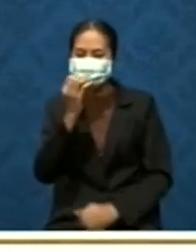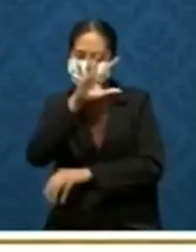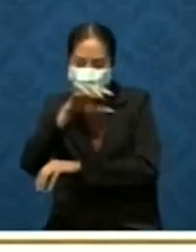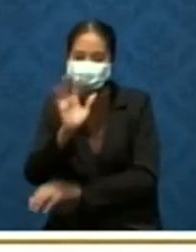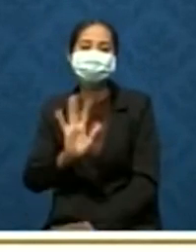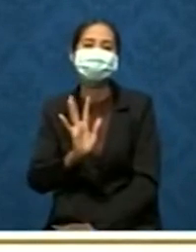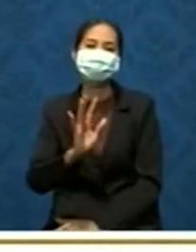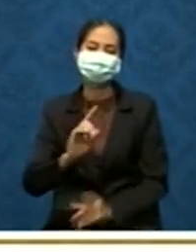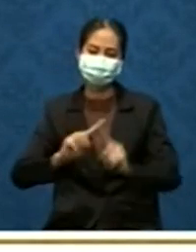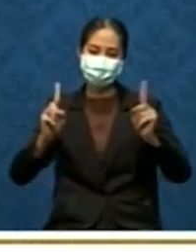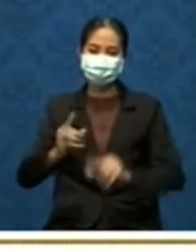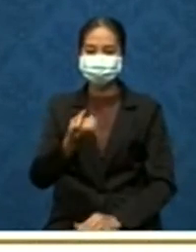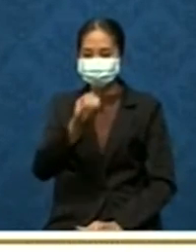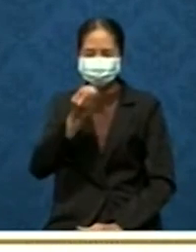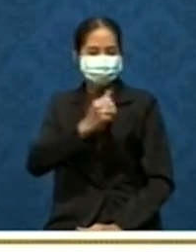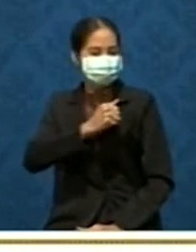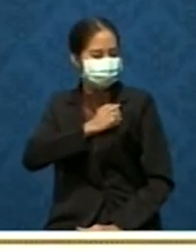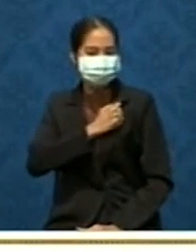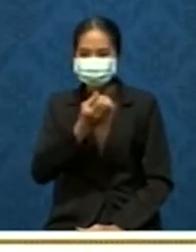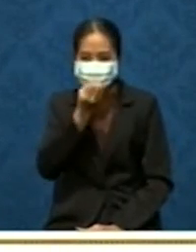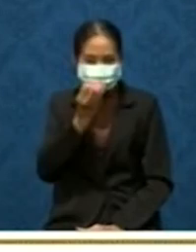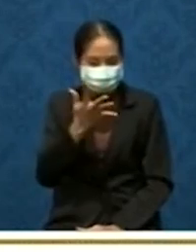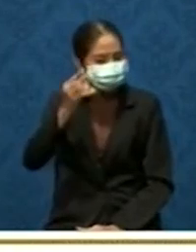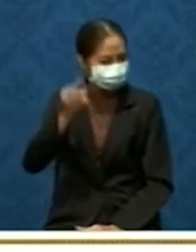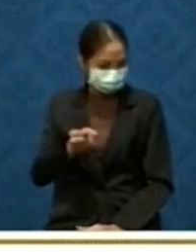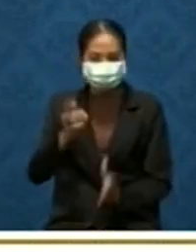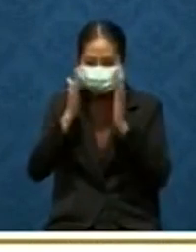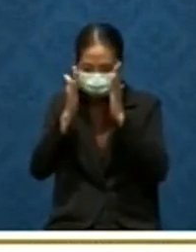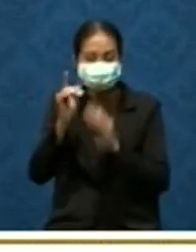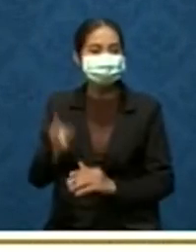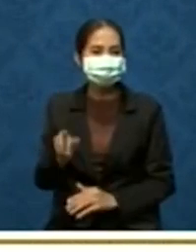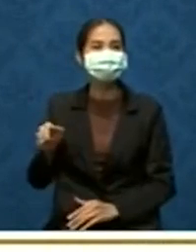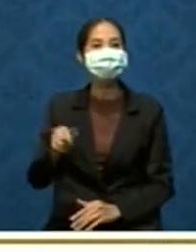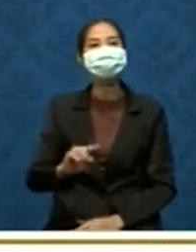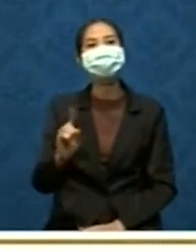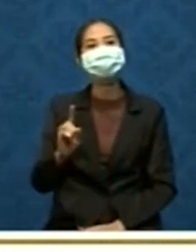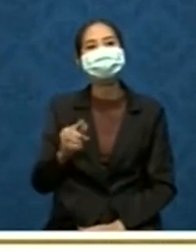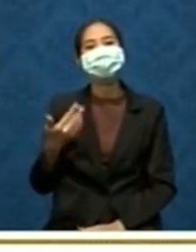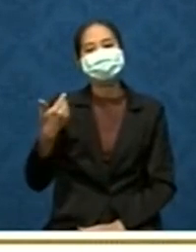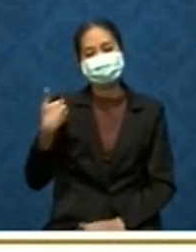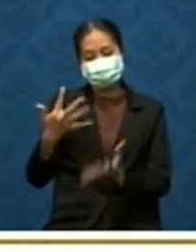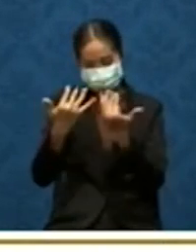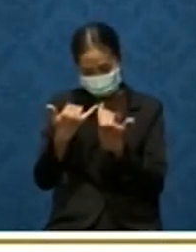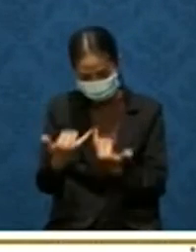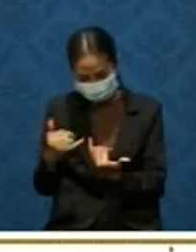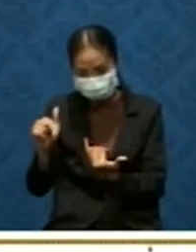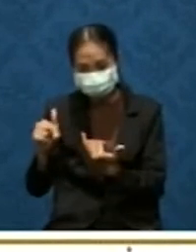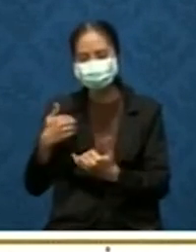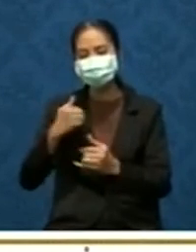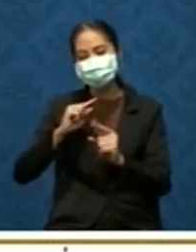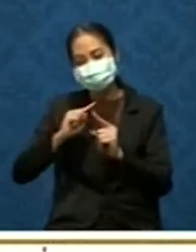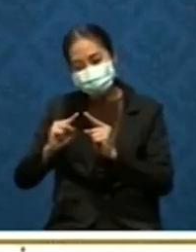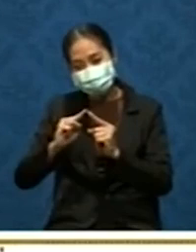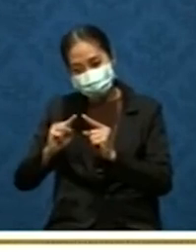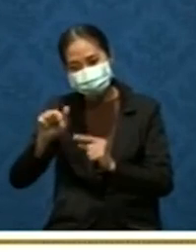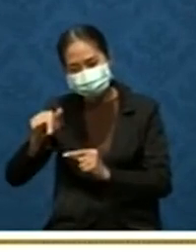ๆนะครับมันสิ่งที่ผมดีใจมากที่สุดคือเขาเริ่มดื่มน้ำได้บ้างเพราะเราจากการพูดคุยกันจาก